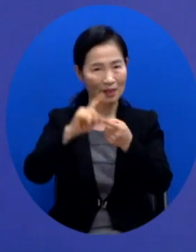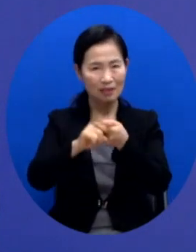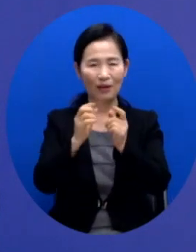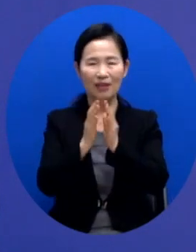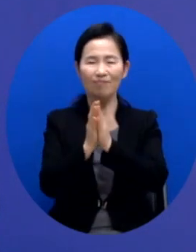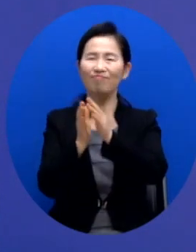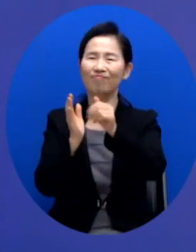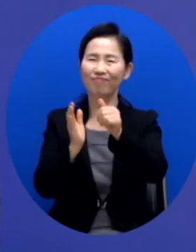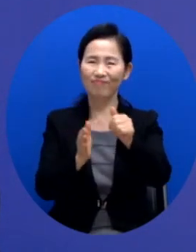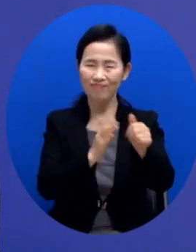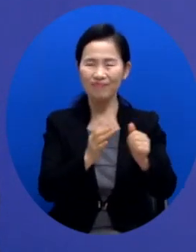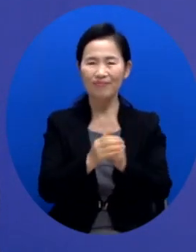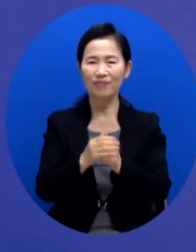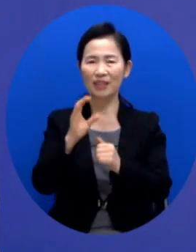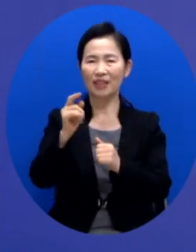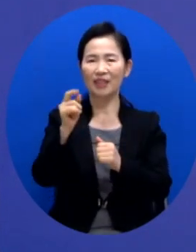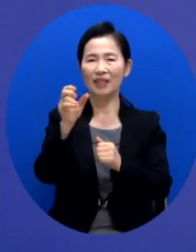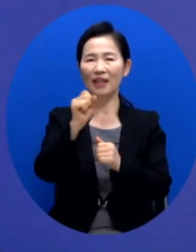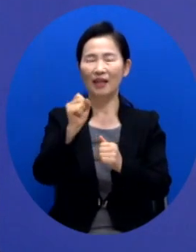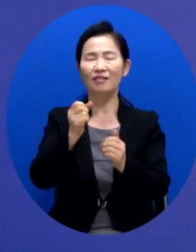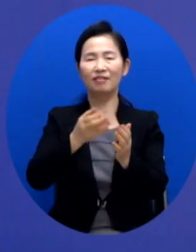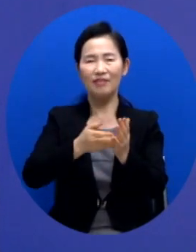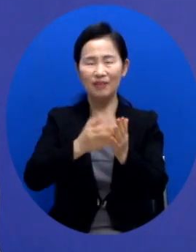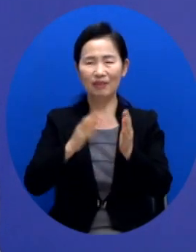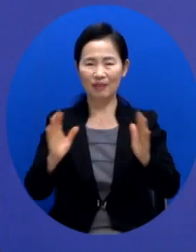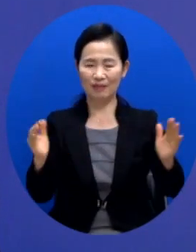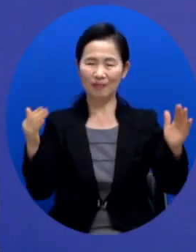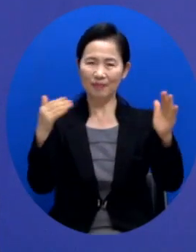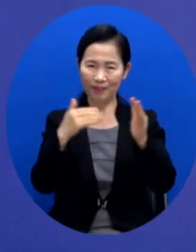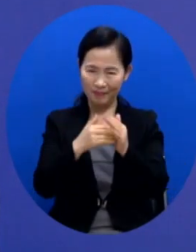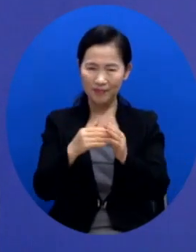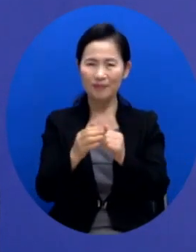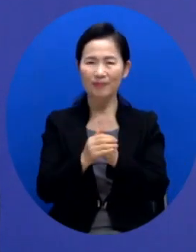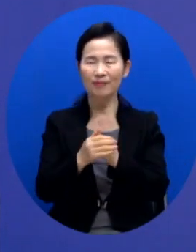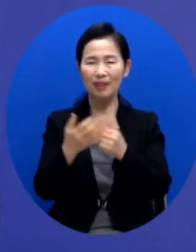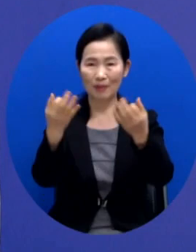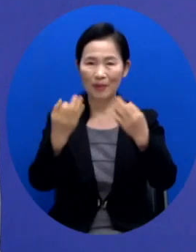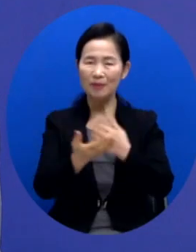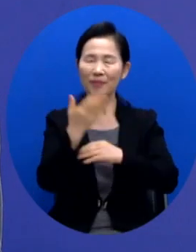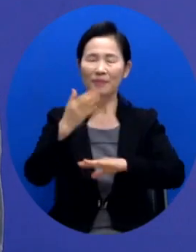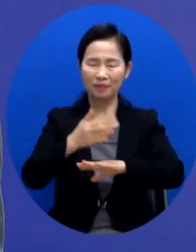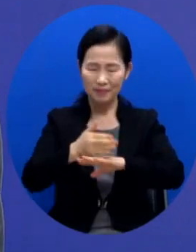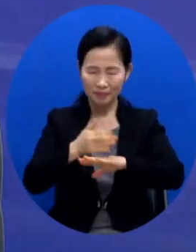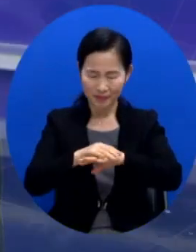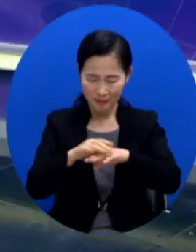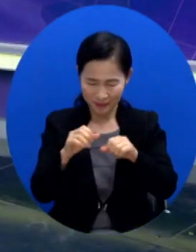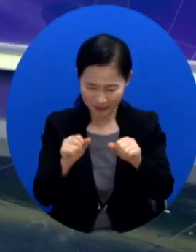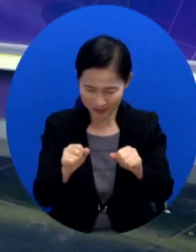부탁드립니다. CTS 뉴스 오늘 순서 여기까지입니다. 시청해주신 여러분 고맙습니다.